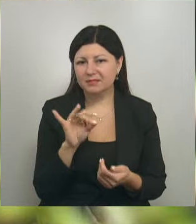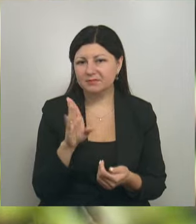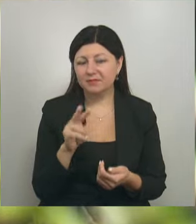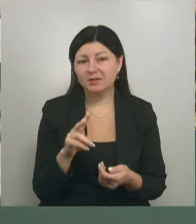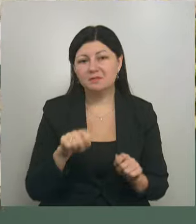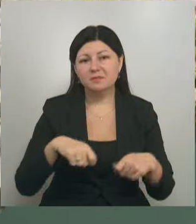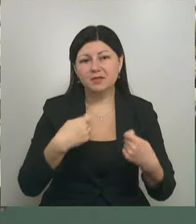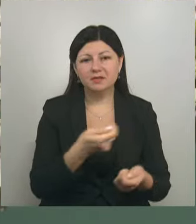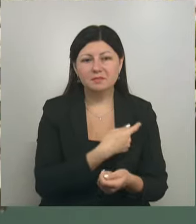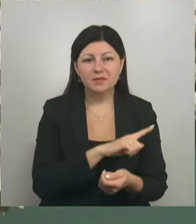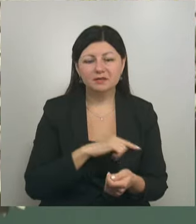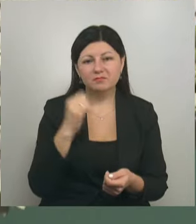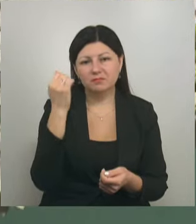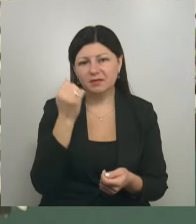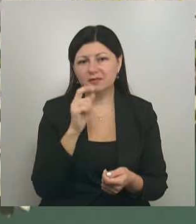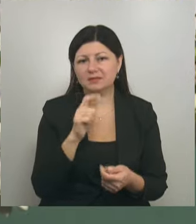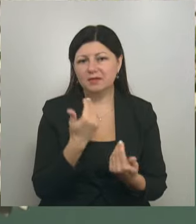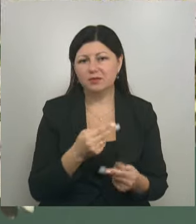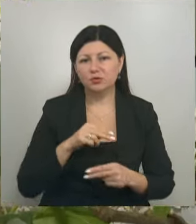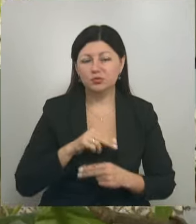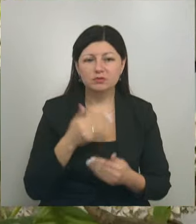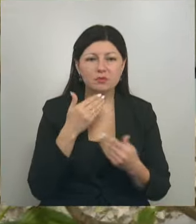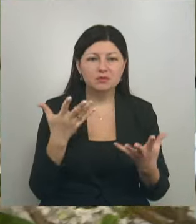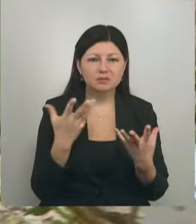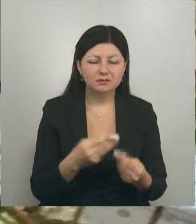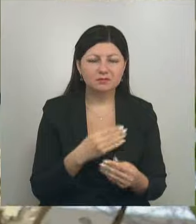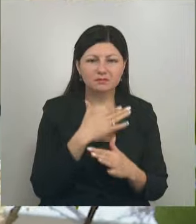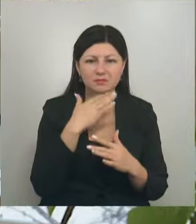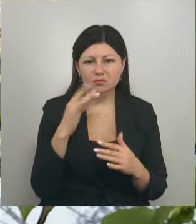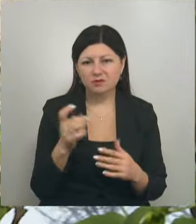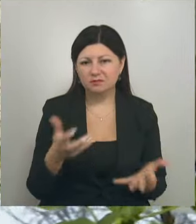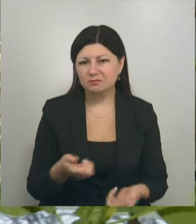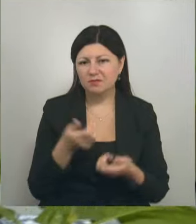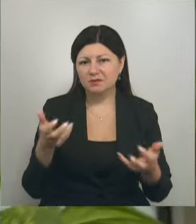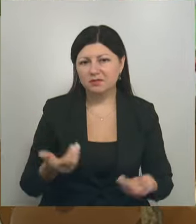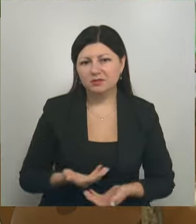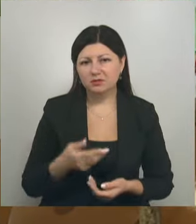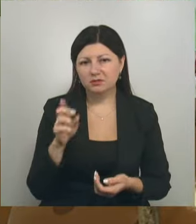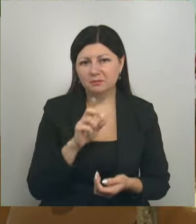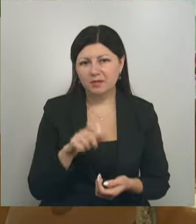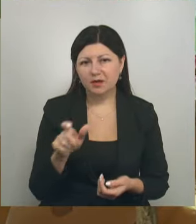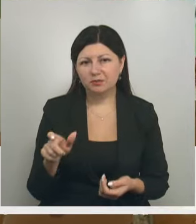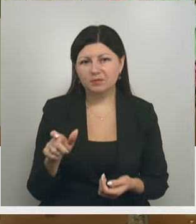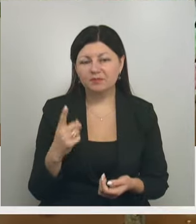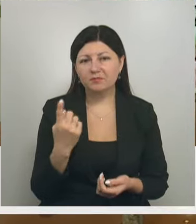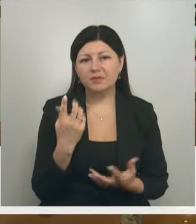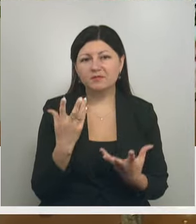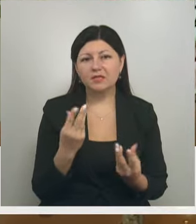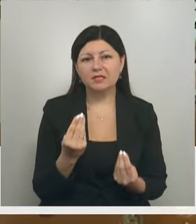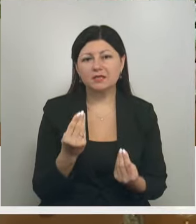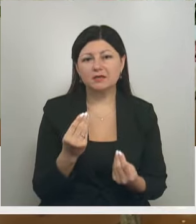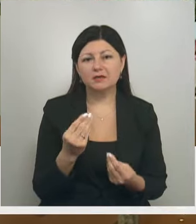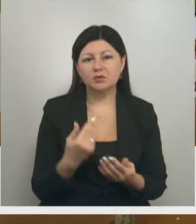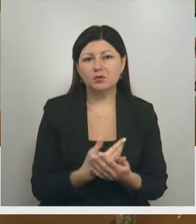знак благодарности за их труд. За последние дни они не раз спасали жизни белгородцев. Первые дни Нового года –